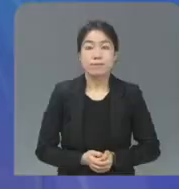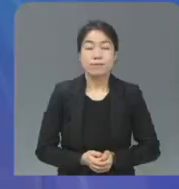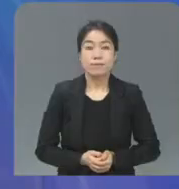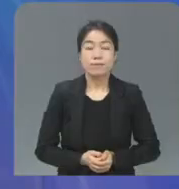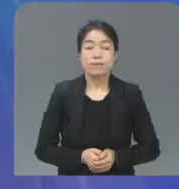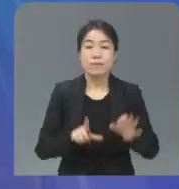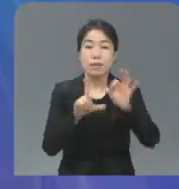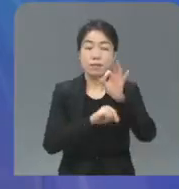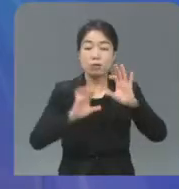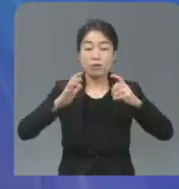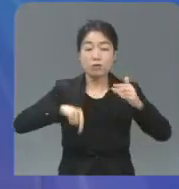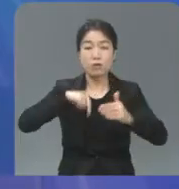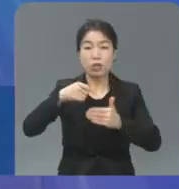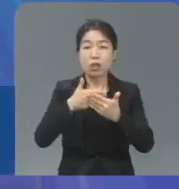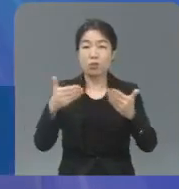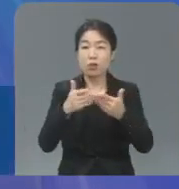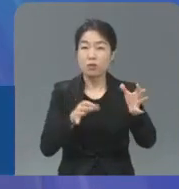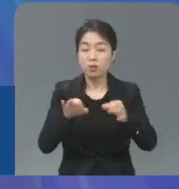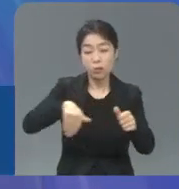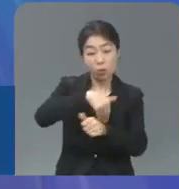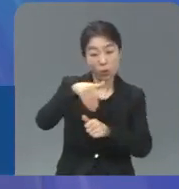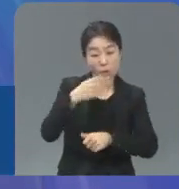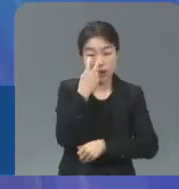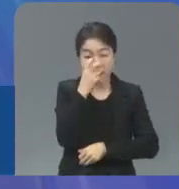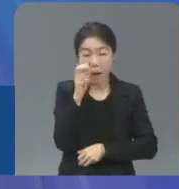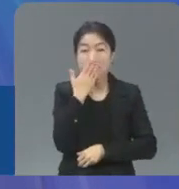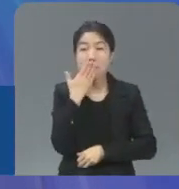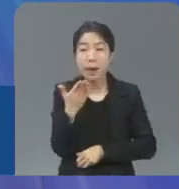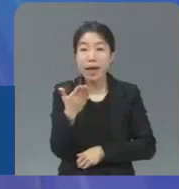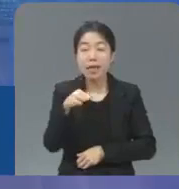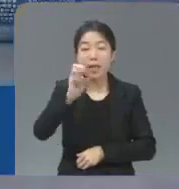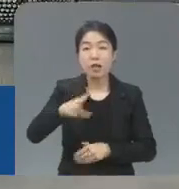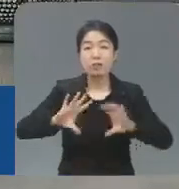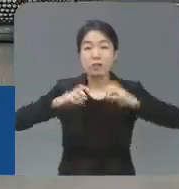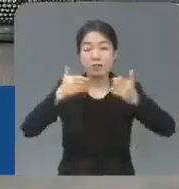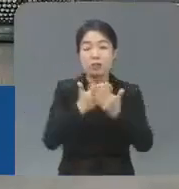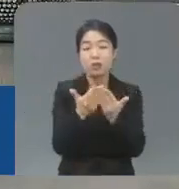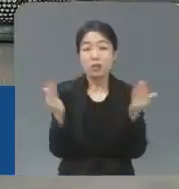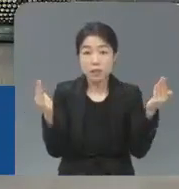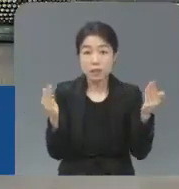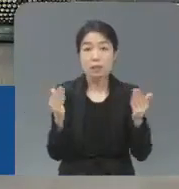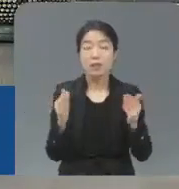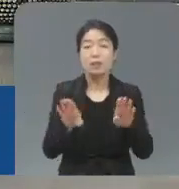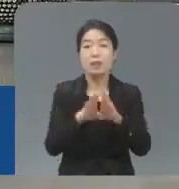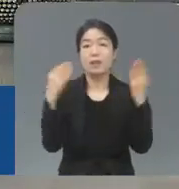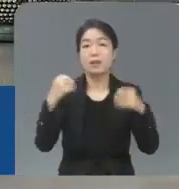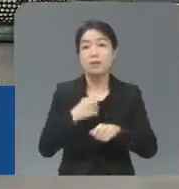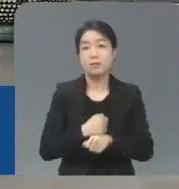오는 10월 국내외 미술시장의 흐름을 살펴볼 수 있는 광주 국제미술전람회가 열립니다.